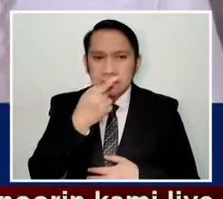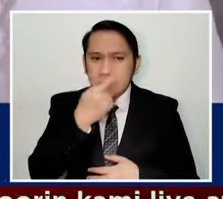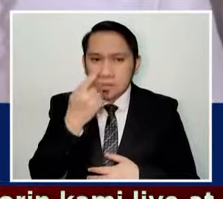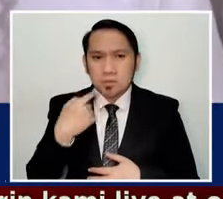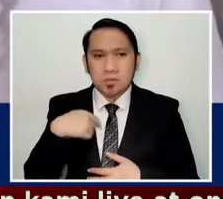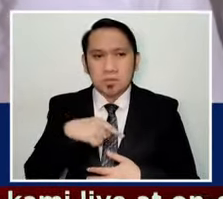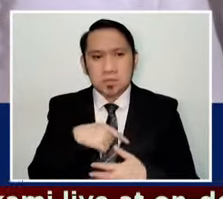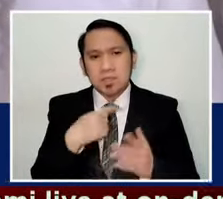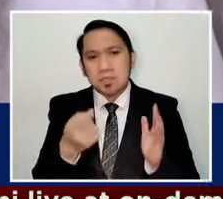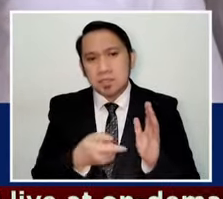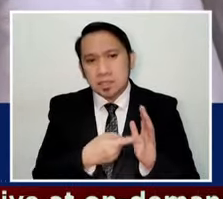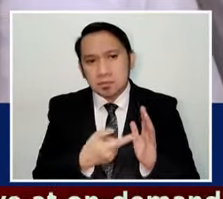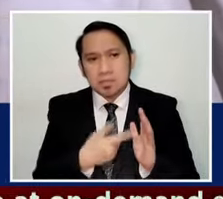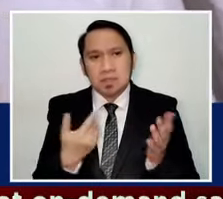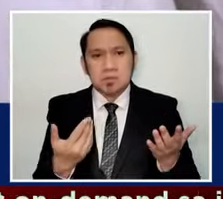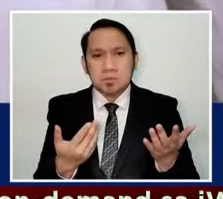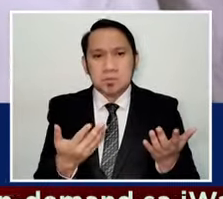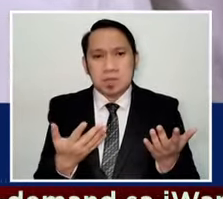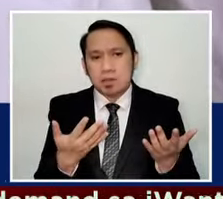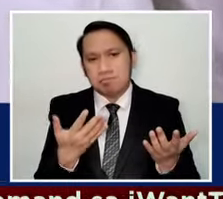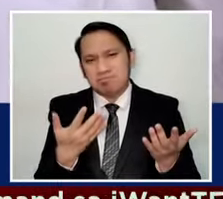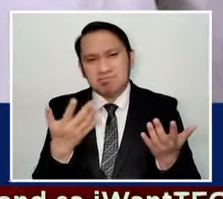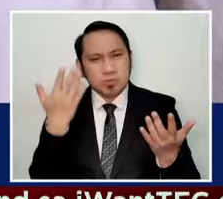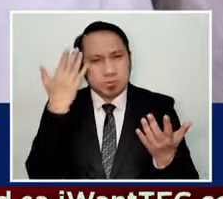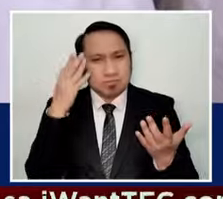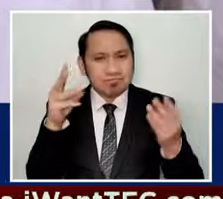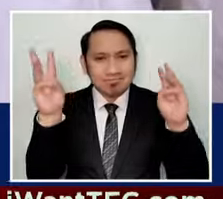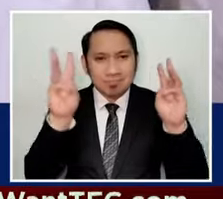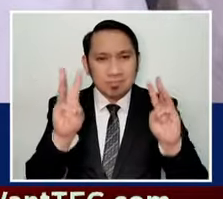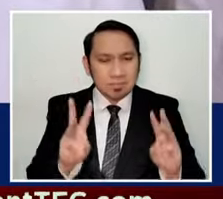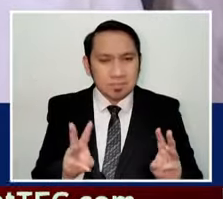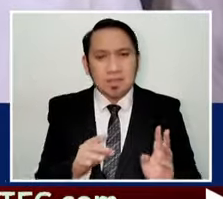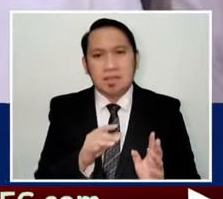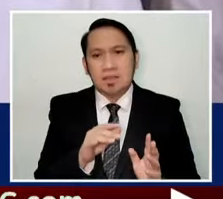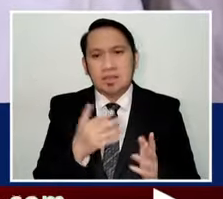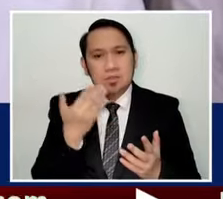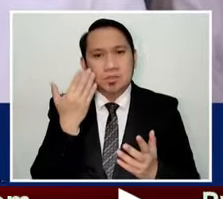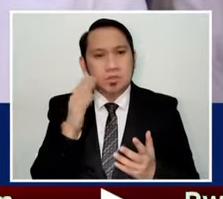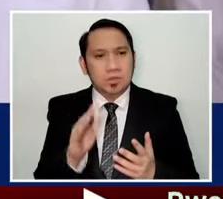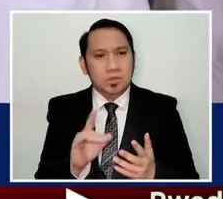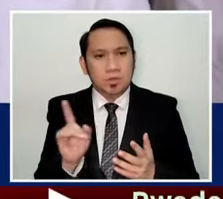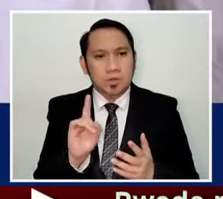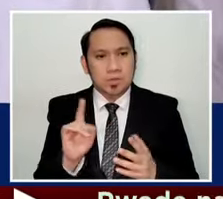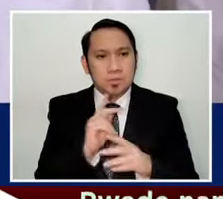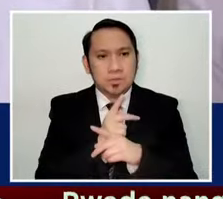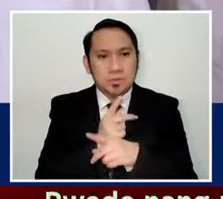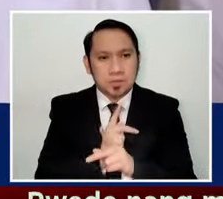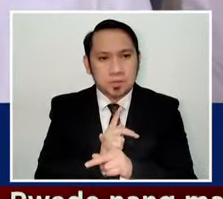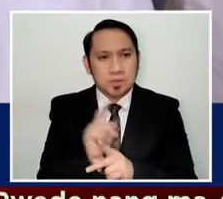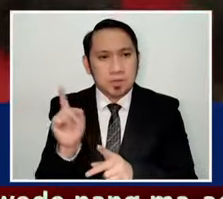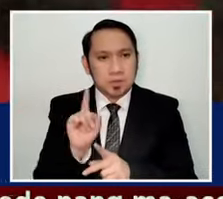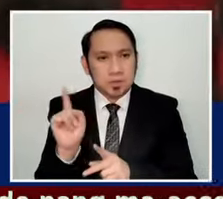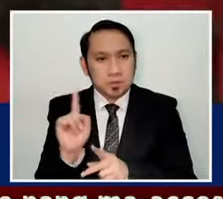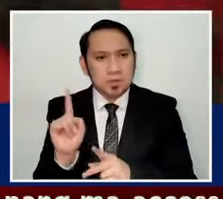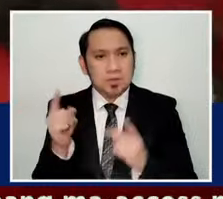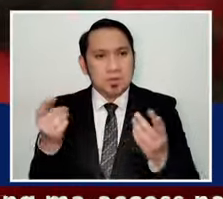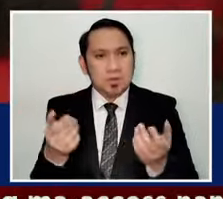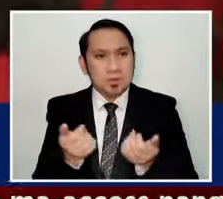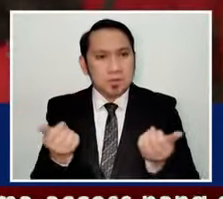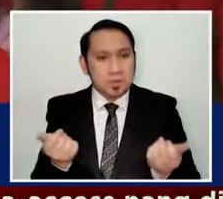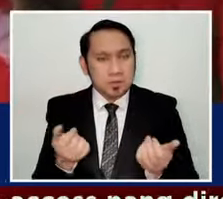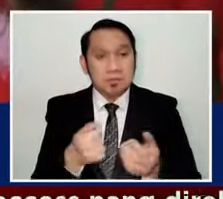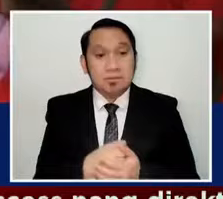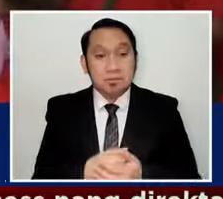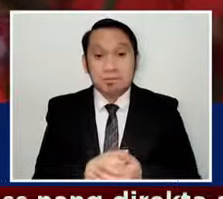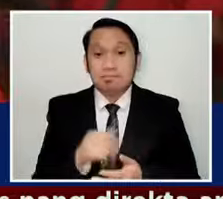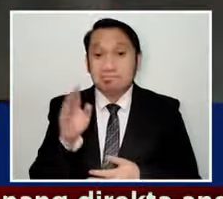minamalas din tayo sa weather. Kaya hindi mo matiyak kung ano yung magiging production, ano yung magiging supply." Aminado naman